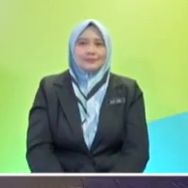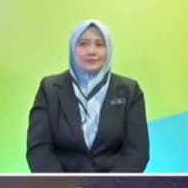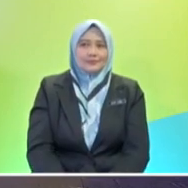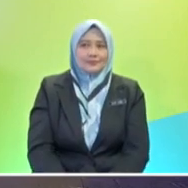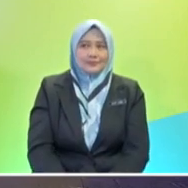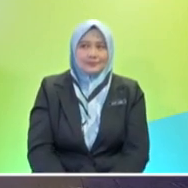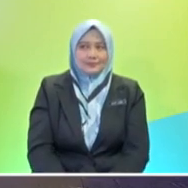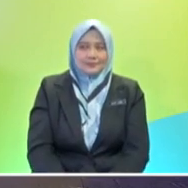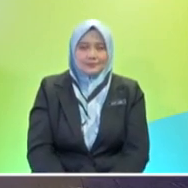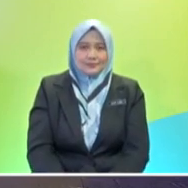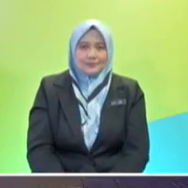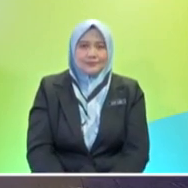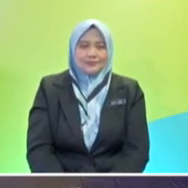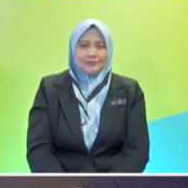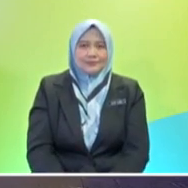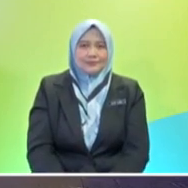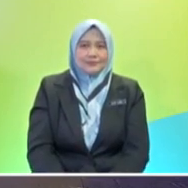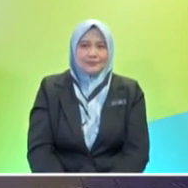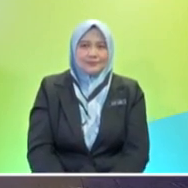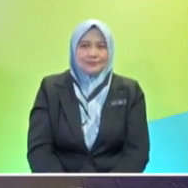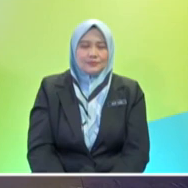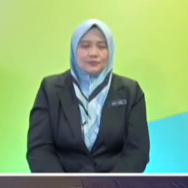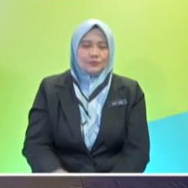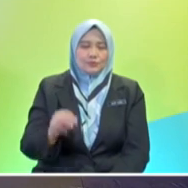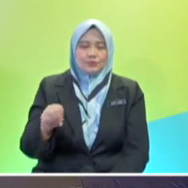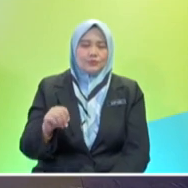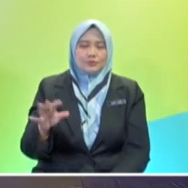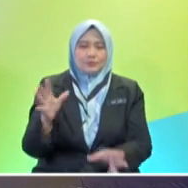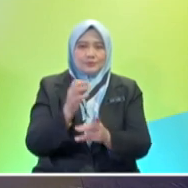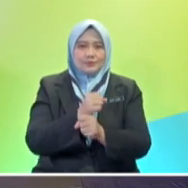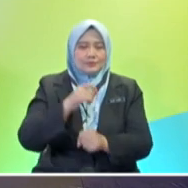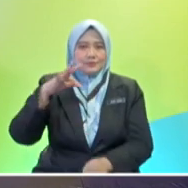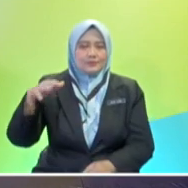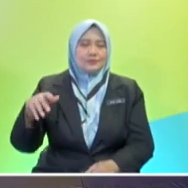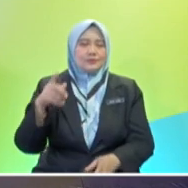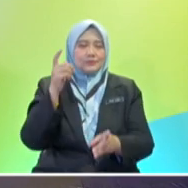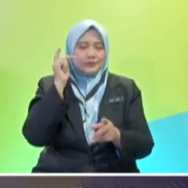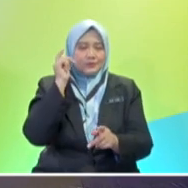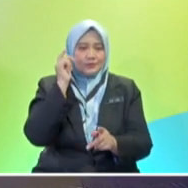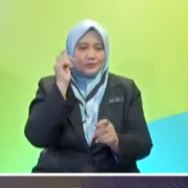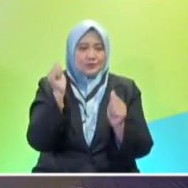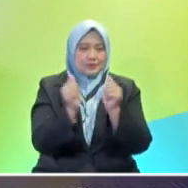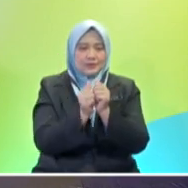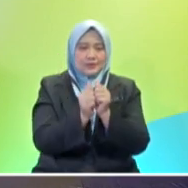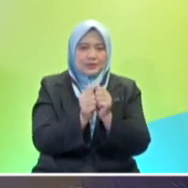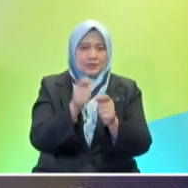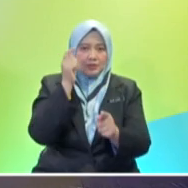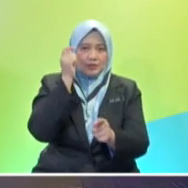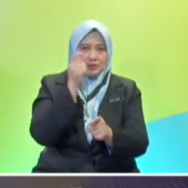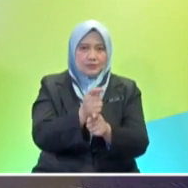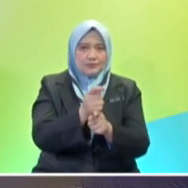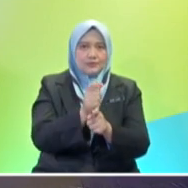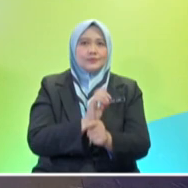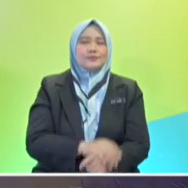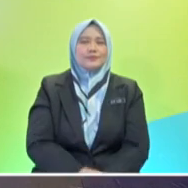imbuhan, bersepah. Murid dapat mengeja dengan tepat lagi. 5 wah untuk Umaira. 5 wah. Wah, wah,